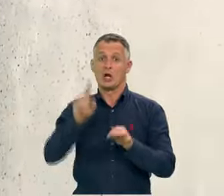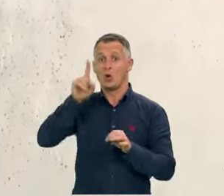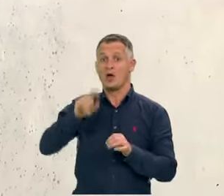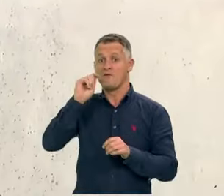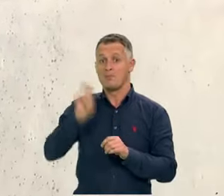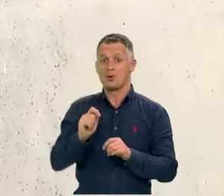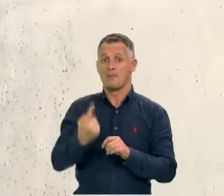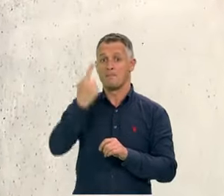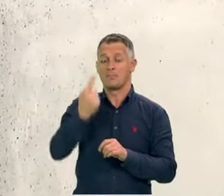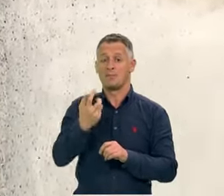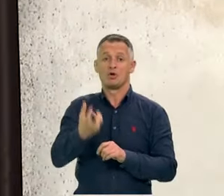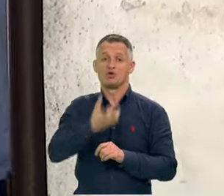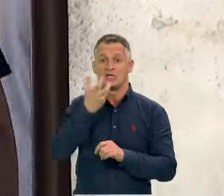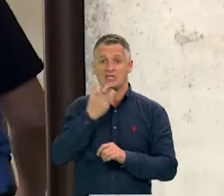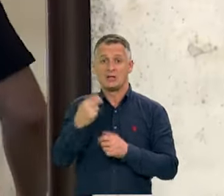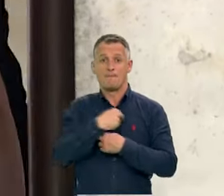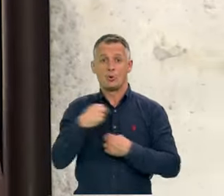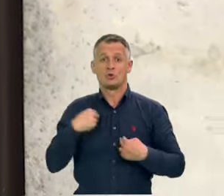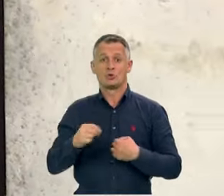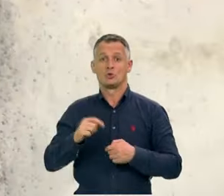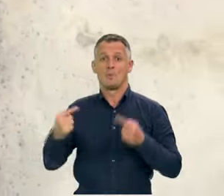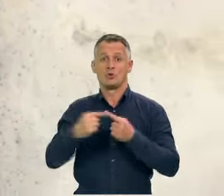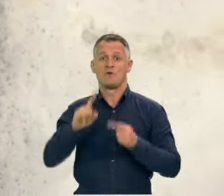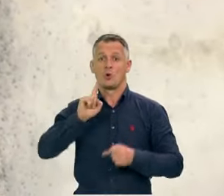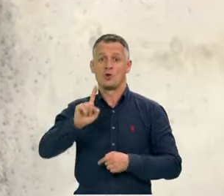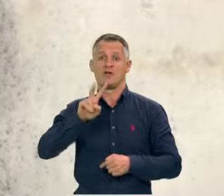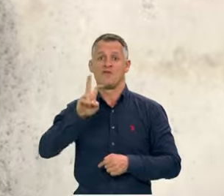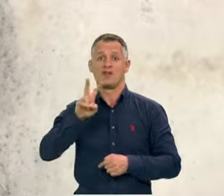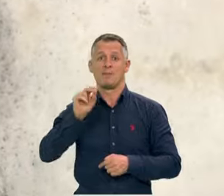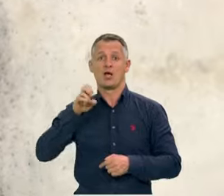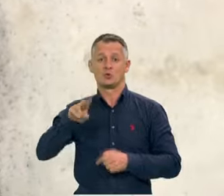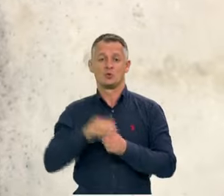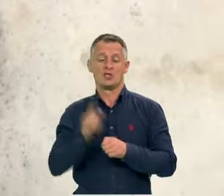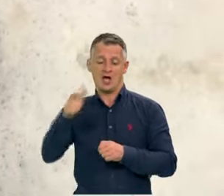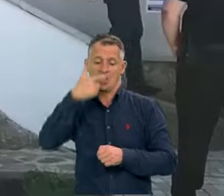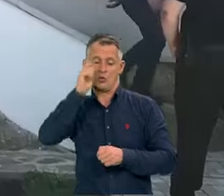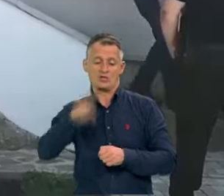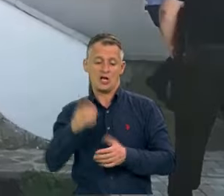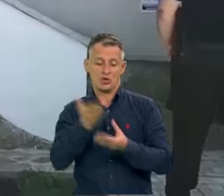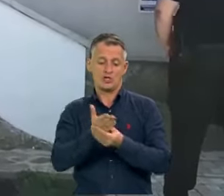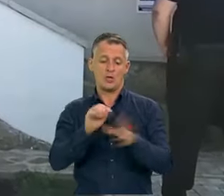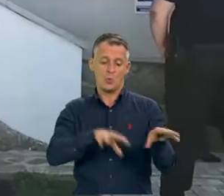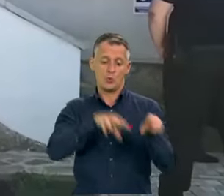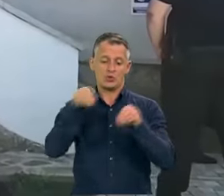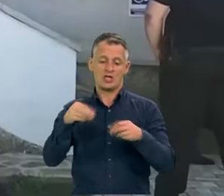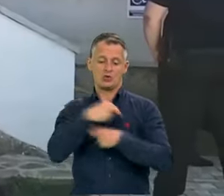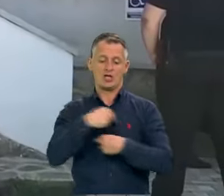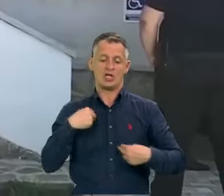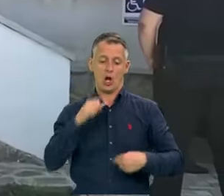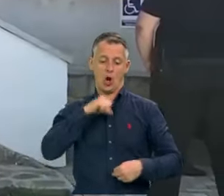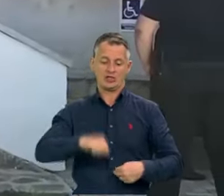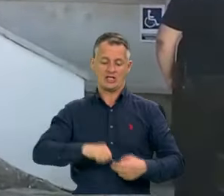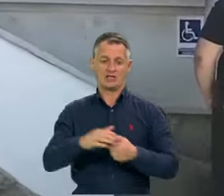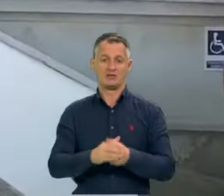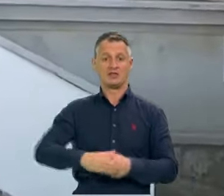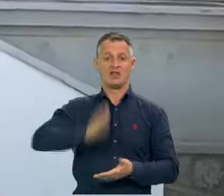luna februarie de la prima înfățișare în procesul lui Vlad Pascu apoi judecătoarea a renunțat la dosar și s a mutat la Judecătoria Constanța decizia